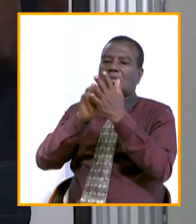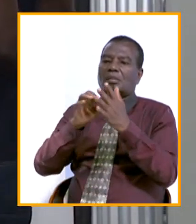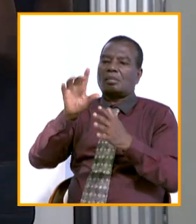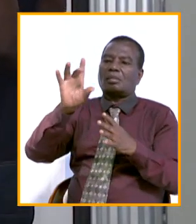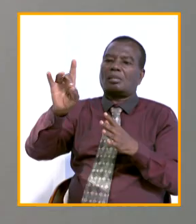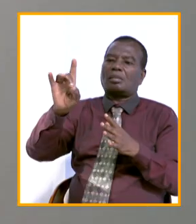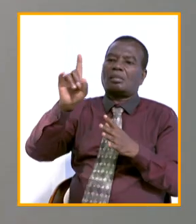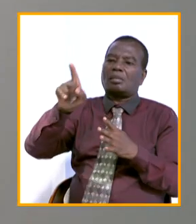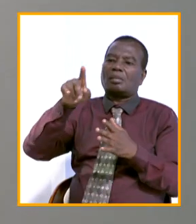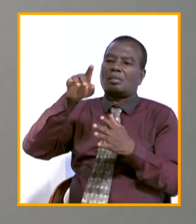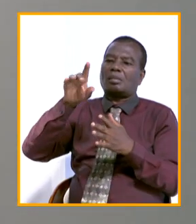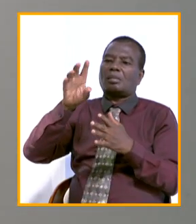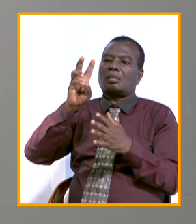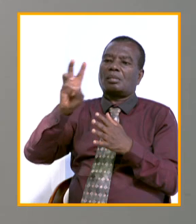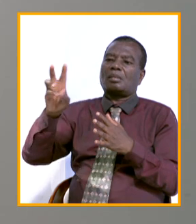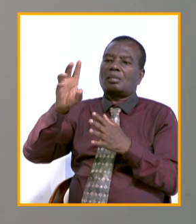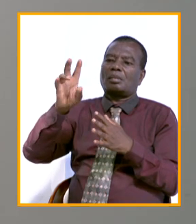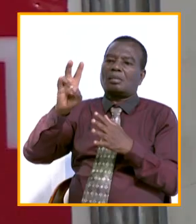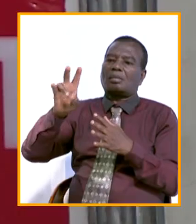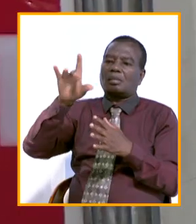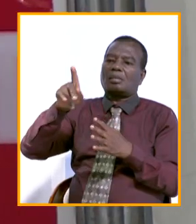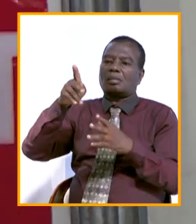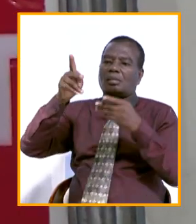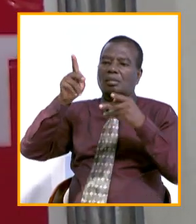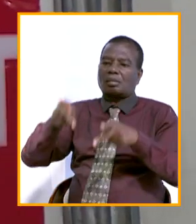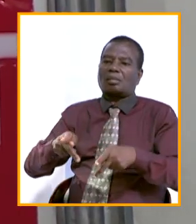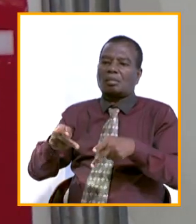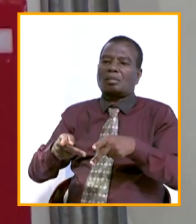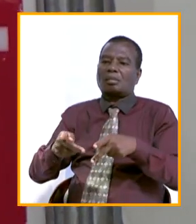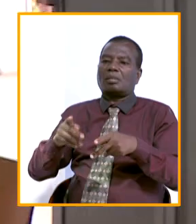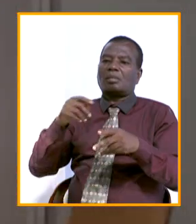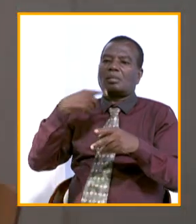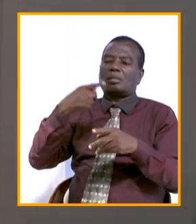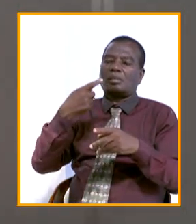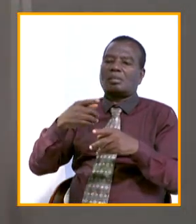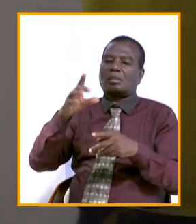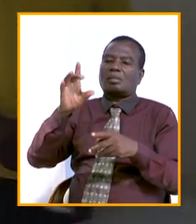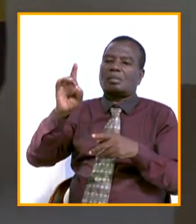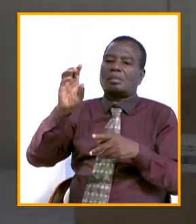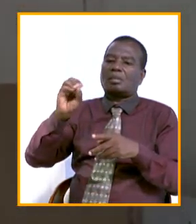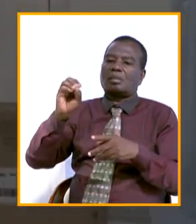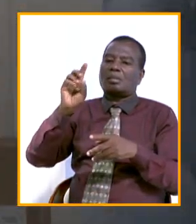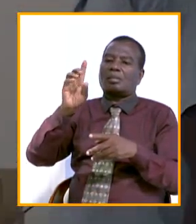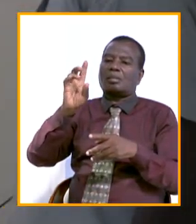81 675 cas confirmés de COVID-19, dont 80 846 guéris,